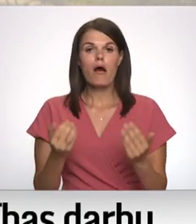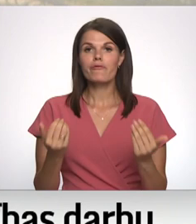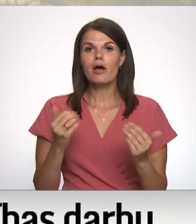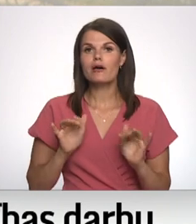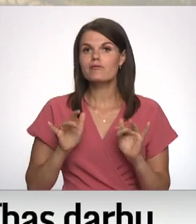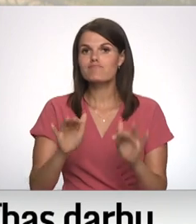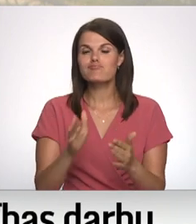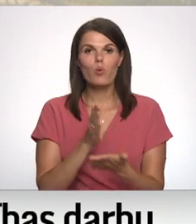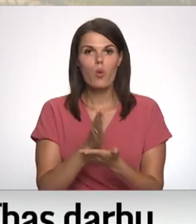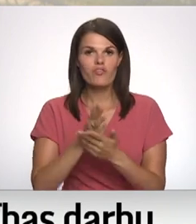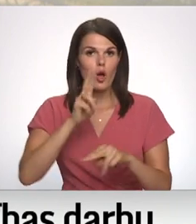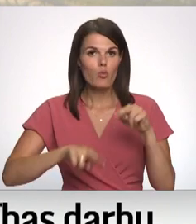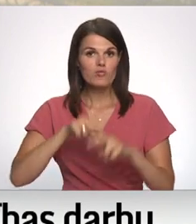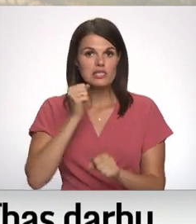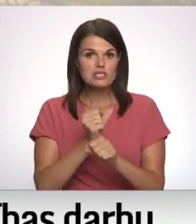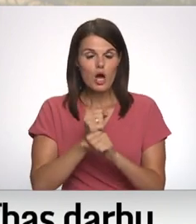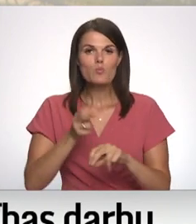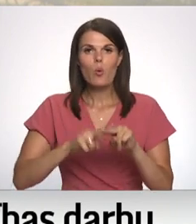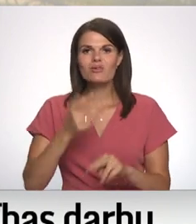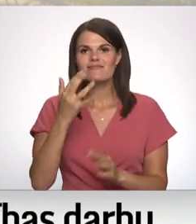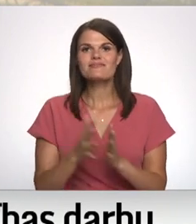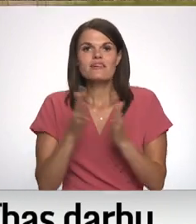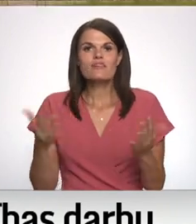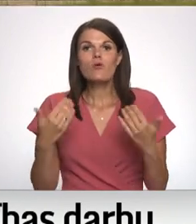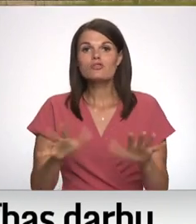jau ir pabeiguši, par to plašāk Uldis Birziņš.